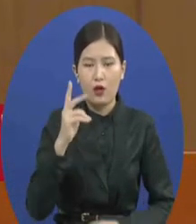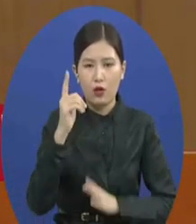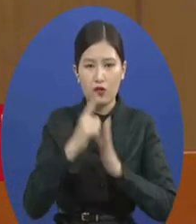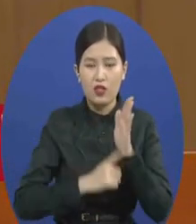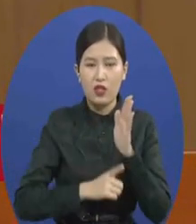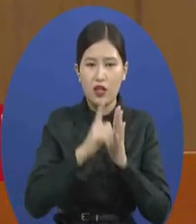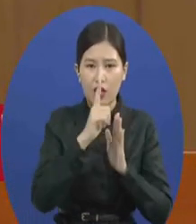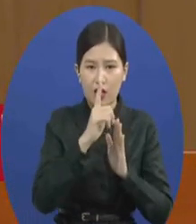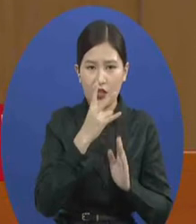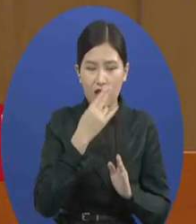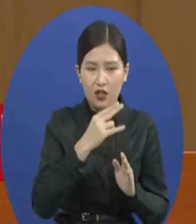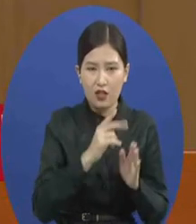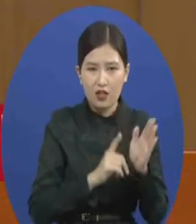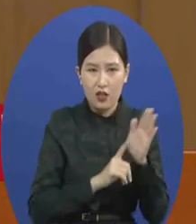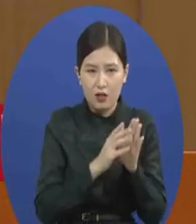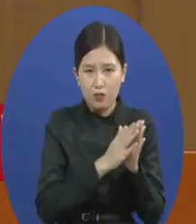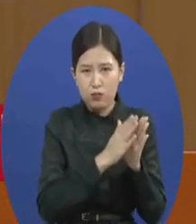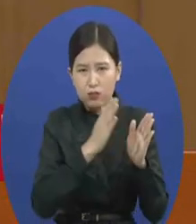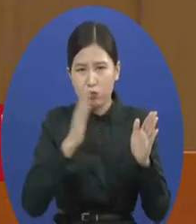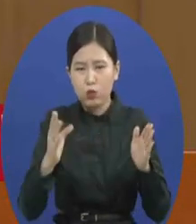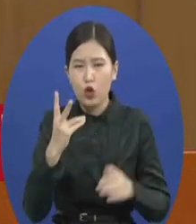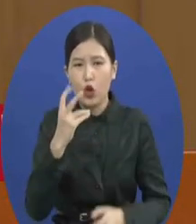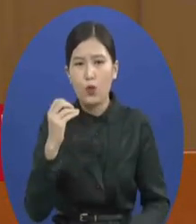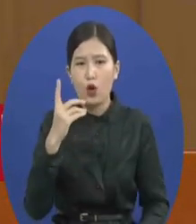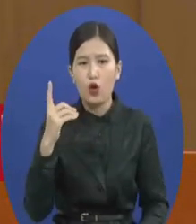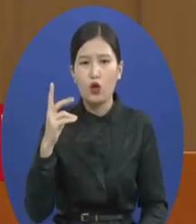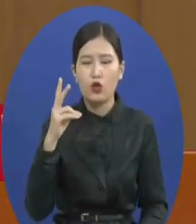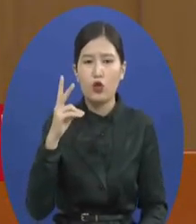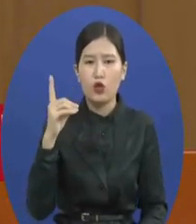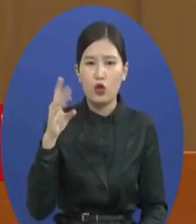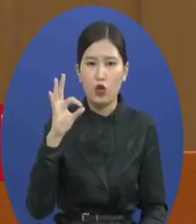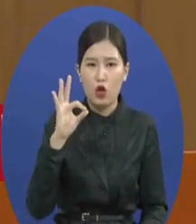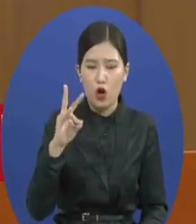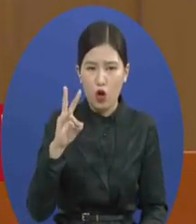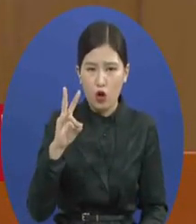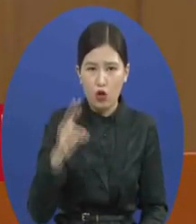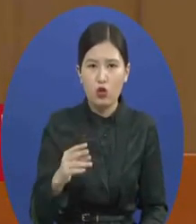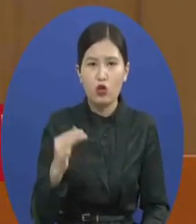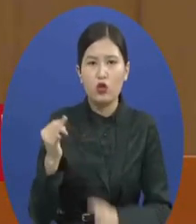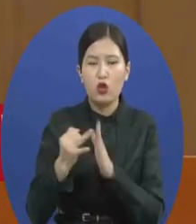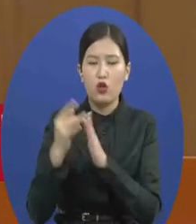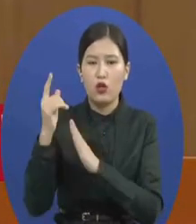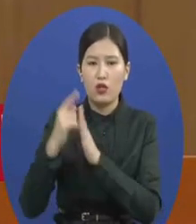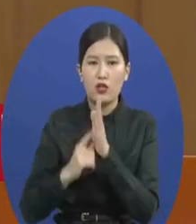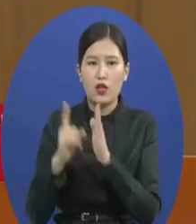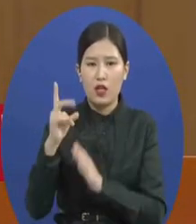1-ээс 2021 оны 7 сарын 1 хүртэл